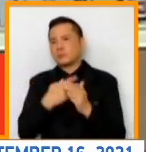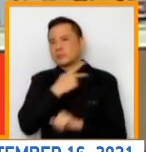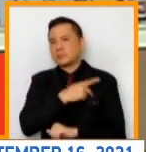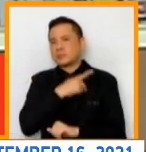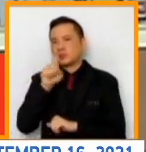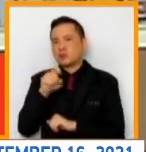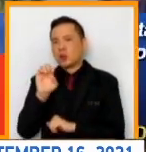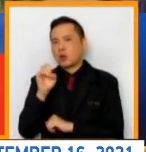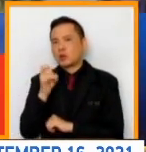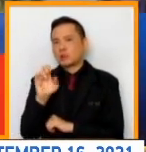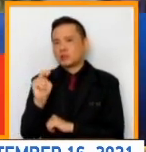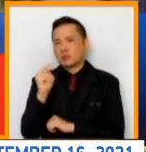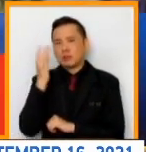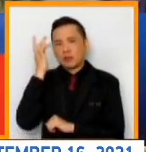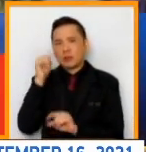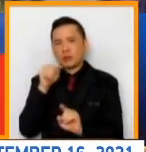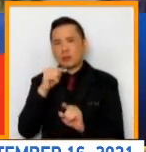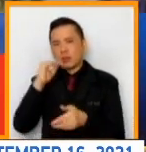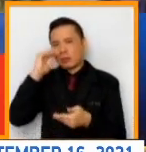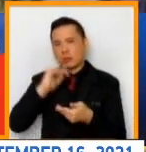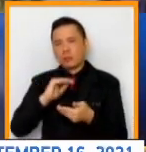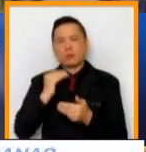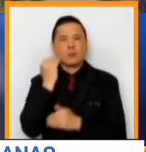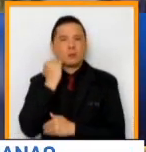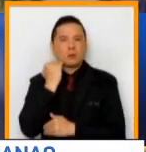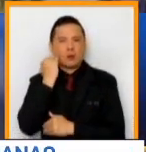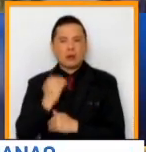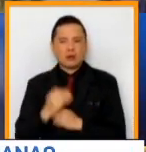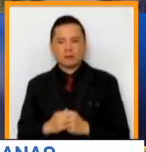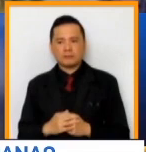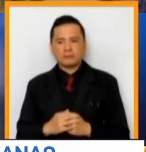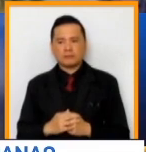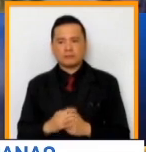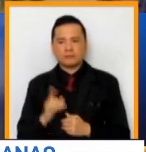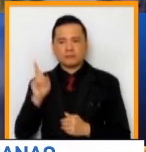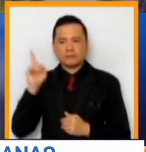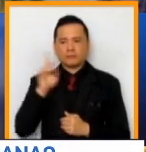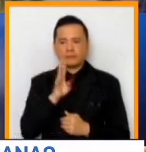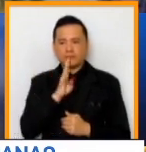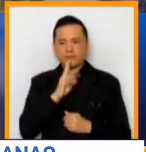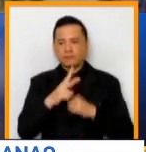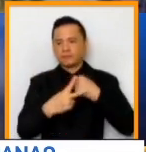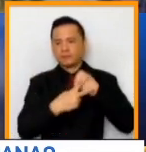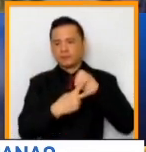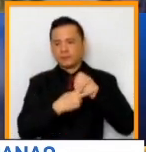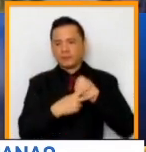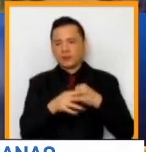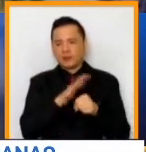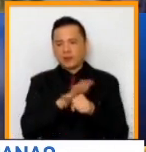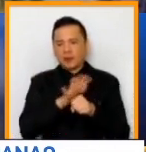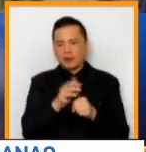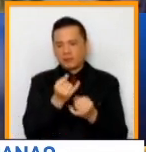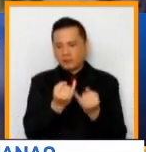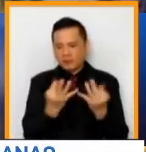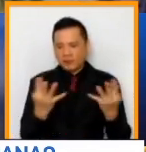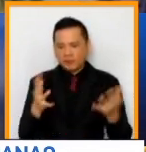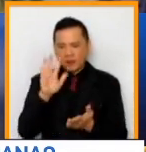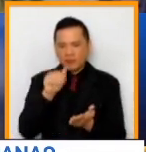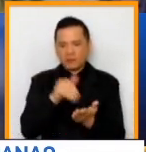ng kanilang supply. Ang hibal-an ako nga kay reserve nga 5,000 tanks, tanki